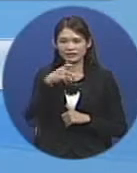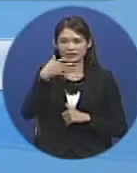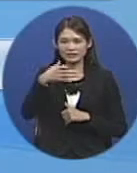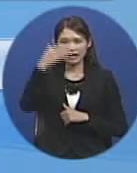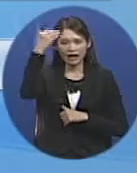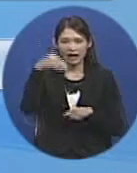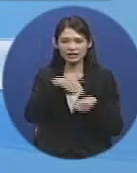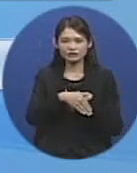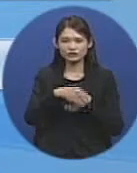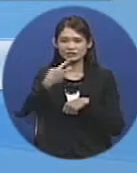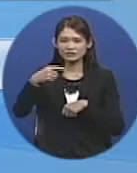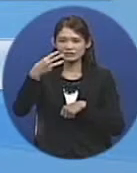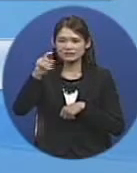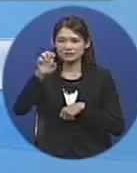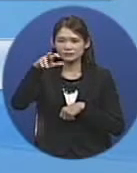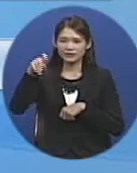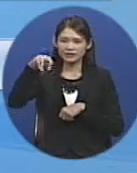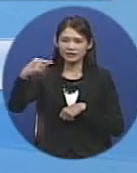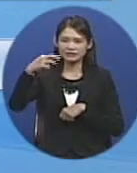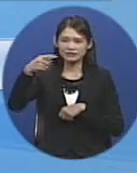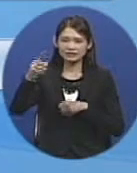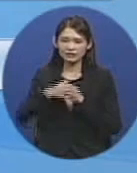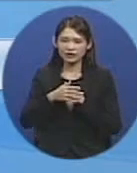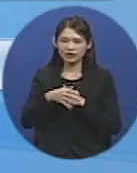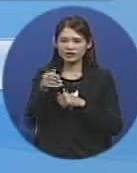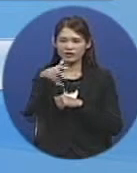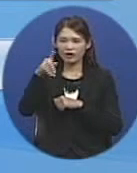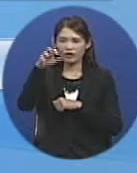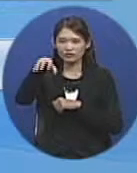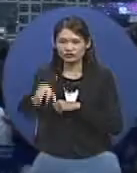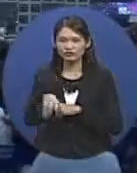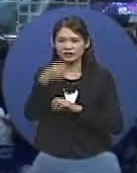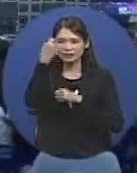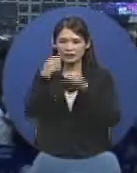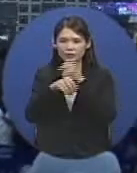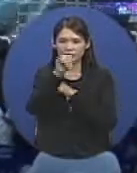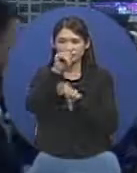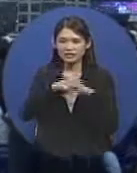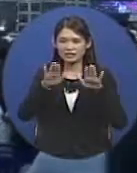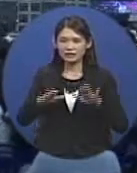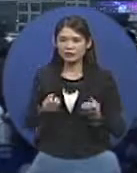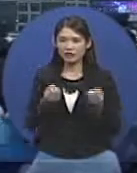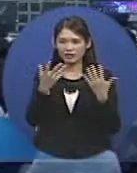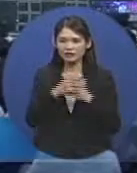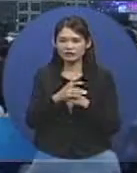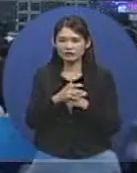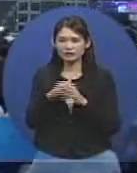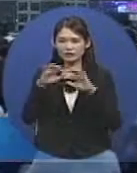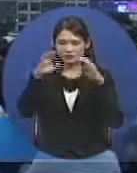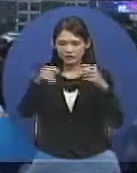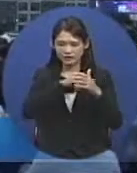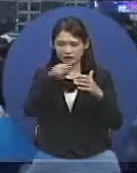2014 한류 드림 페스티벌이 지난 28일 경주시민운동장에서 열렸습니다. 이번 행사에는 국내